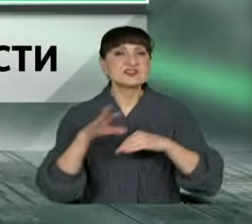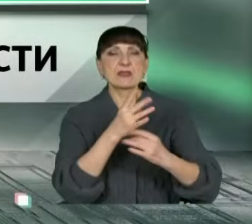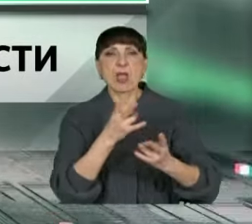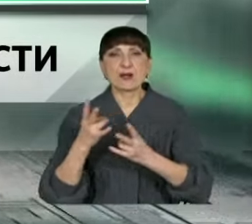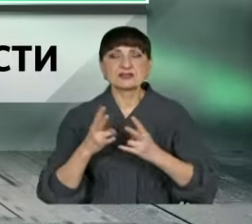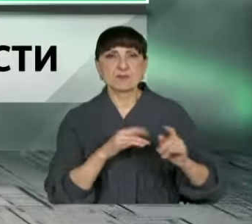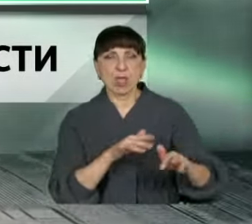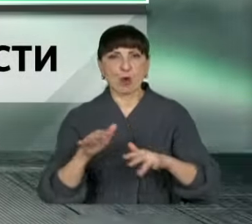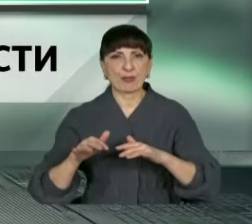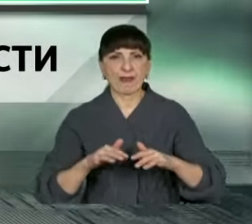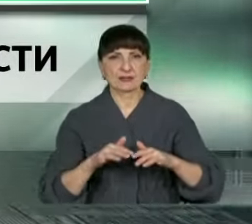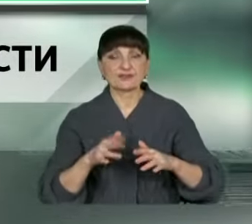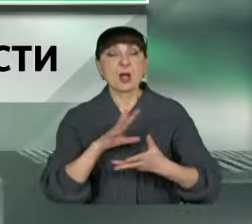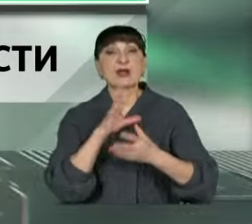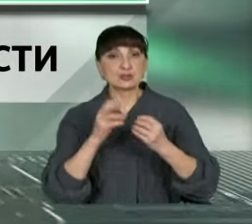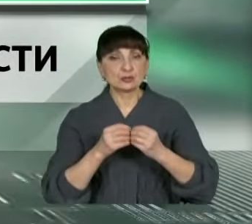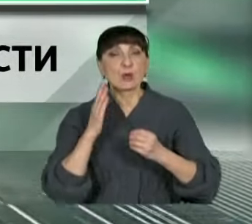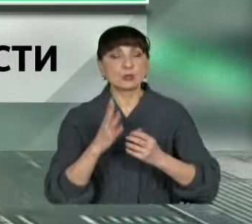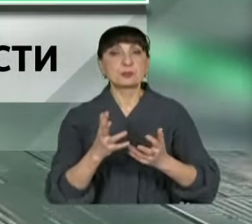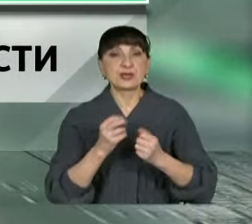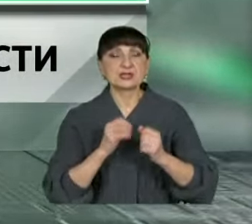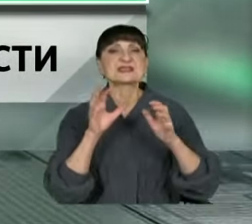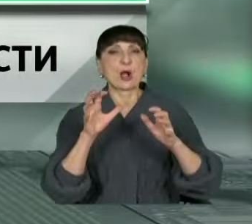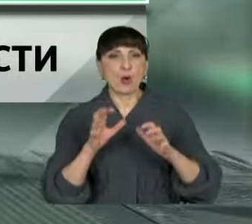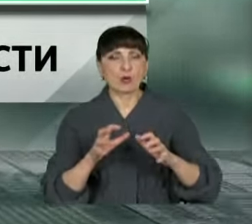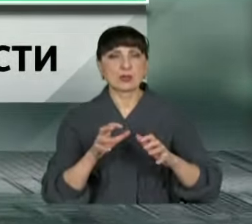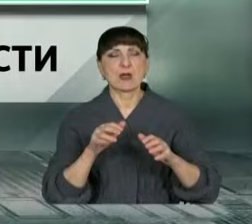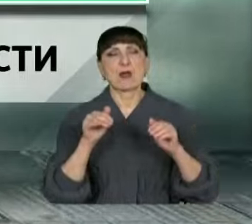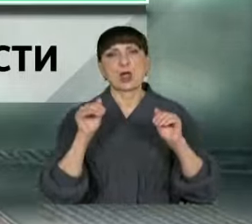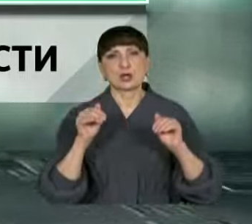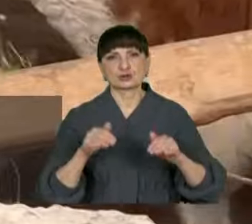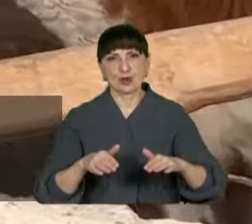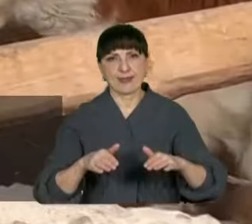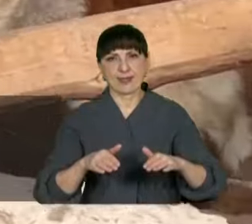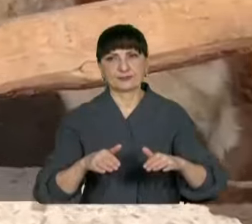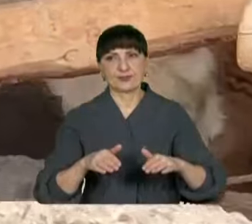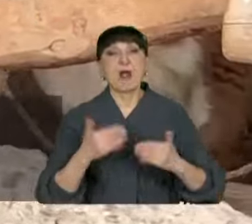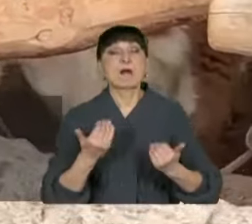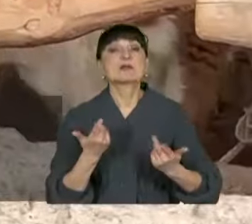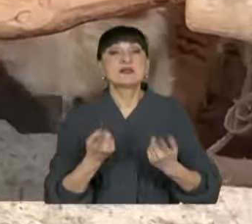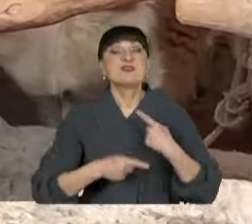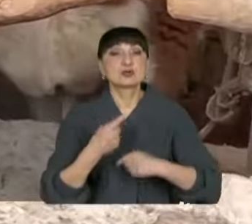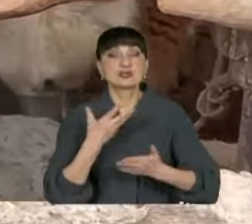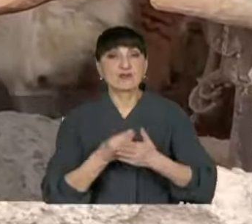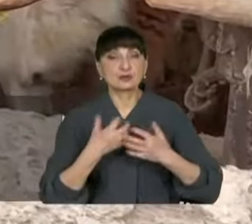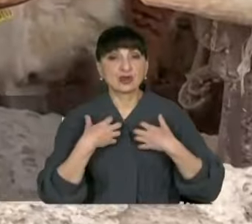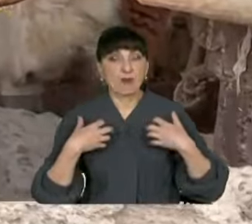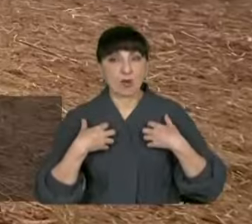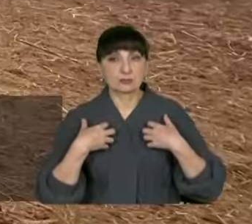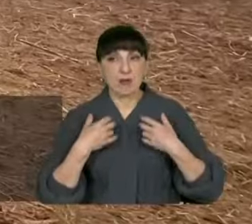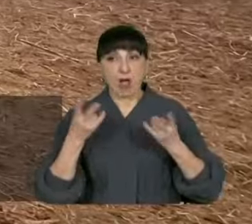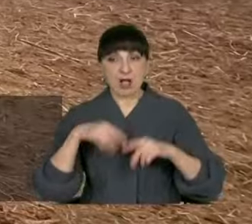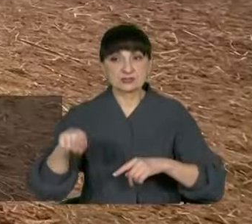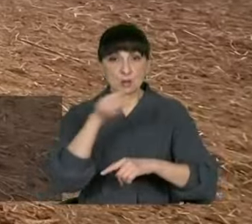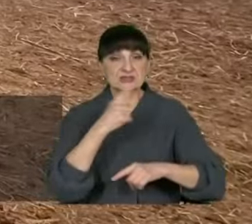необходимые мероприятия. По их результатам будет принято законное процессуальное решение. Как теперь вернуть свой скот, который был и